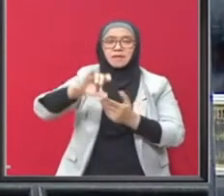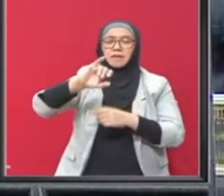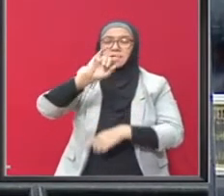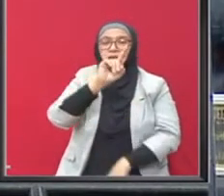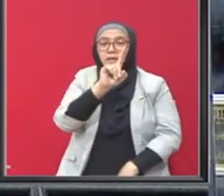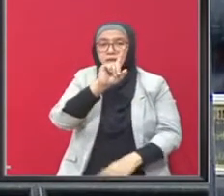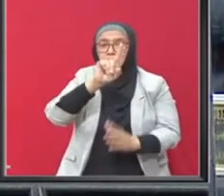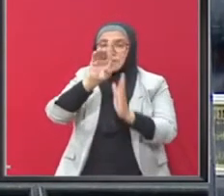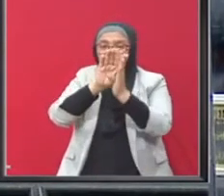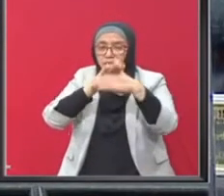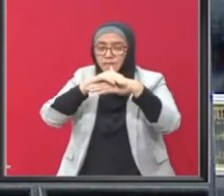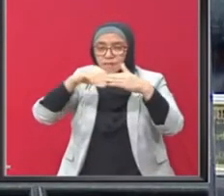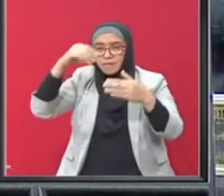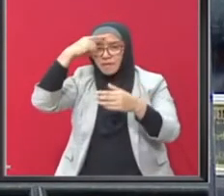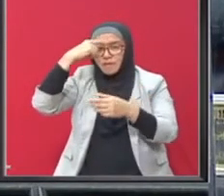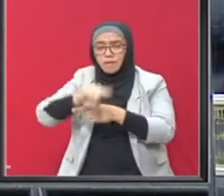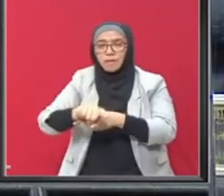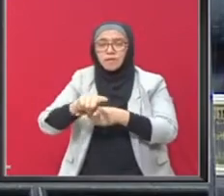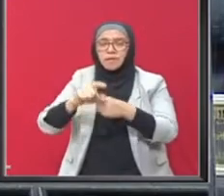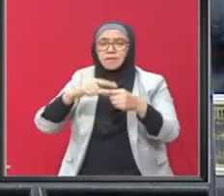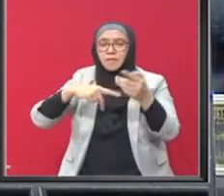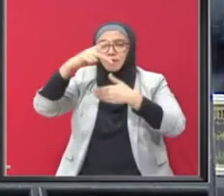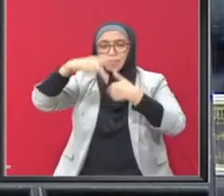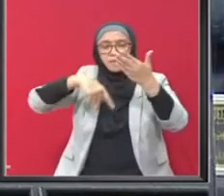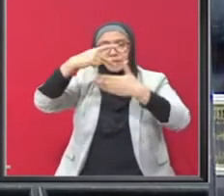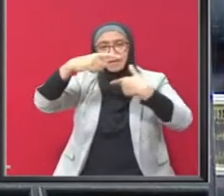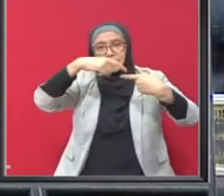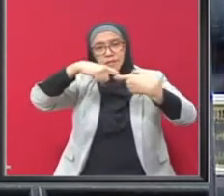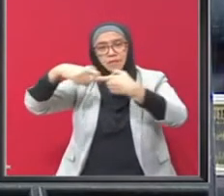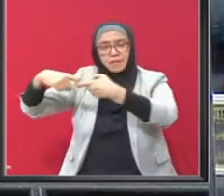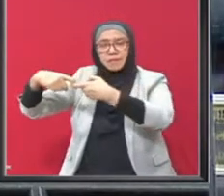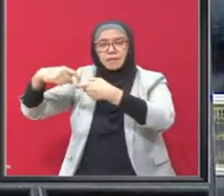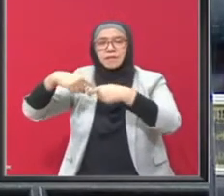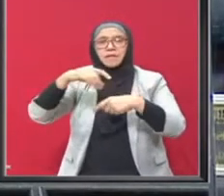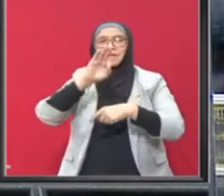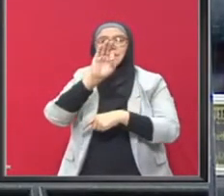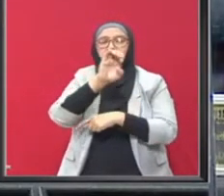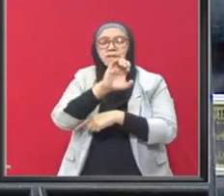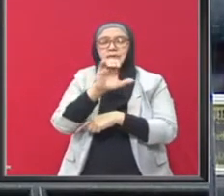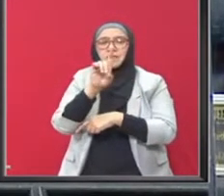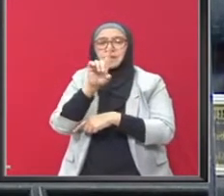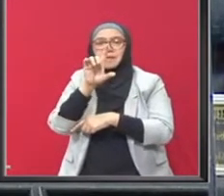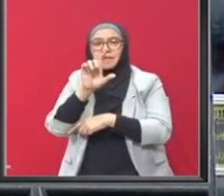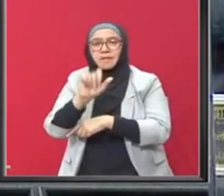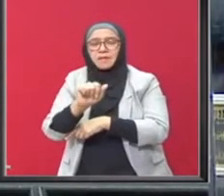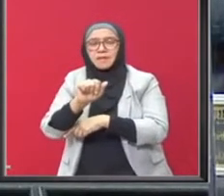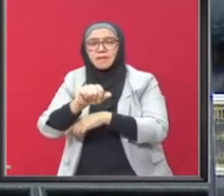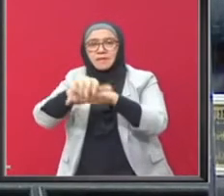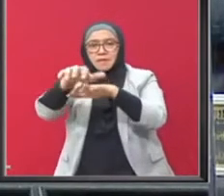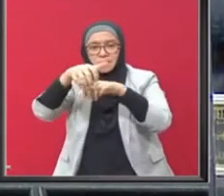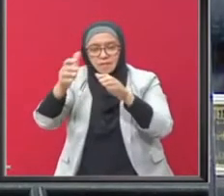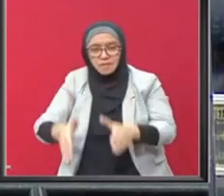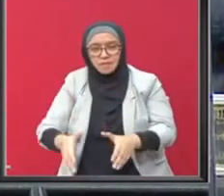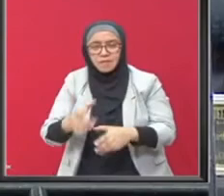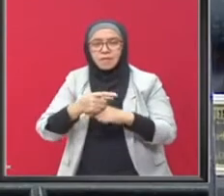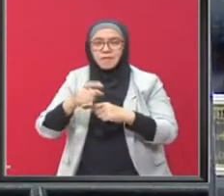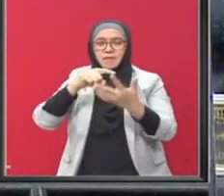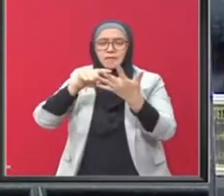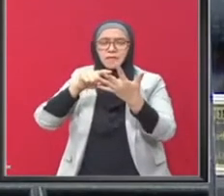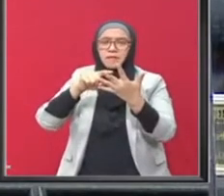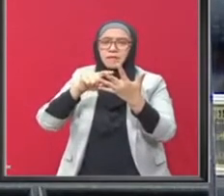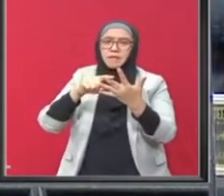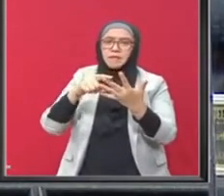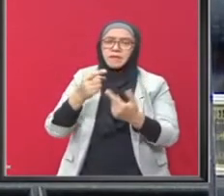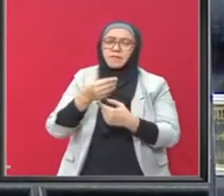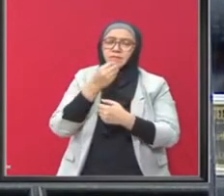untuk membantu kerajaan dan khusyuk meningkatkan keselamatan makanan negara ataupun food security ini melibatkan antara lain